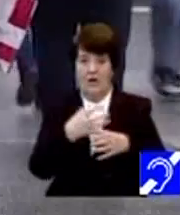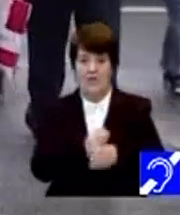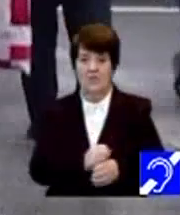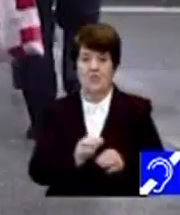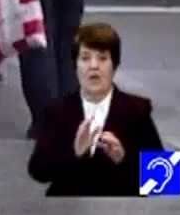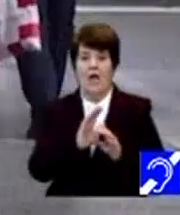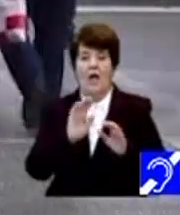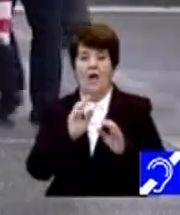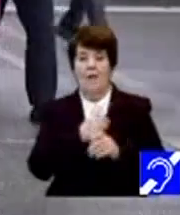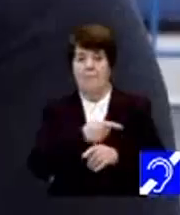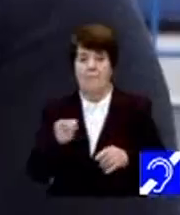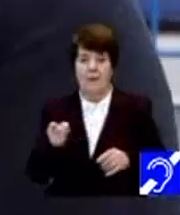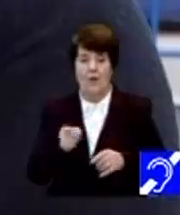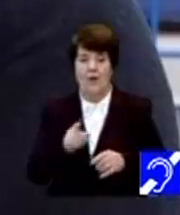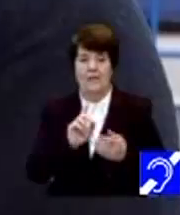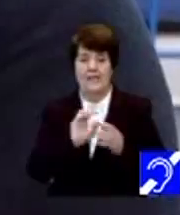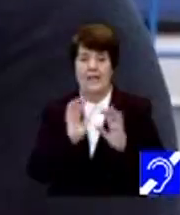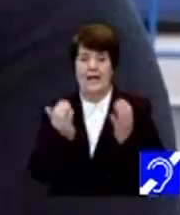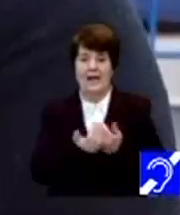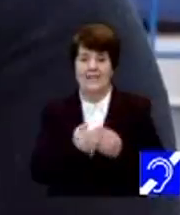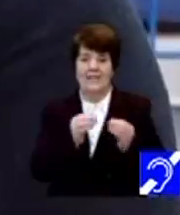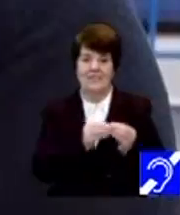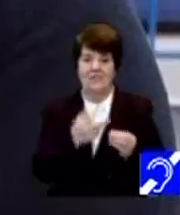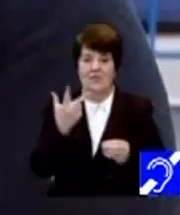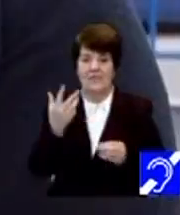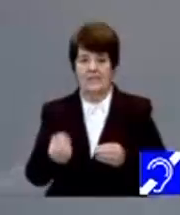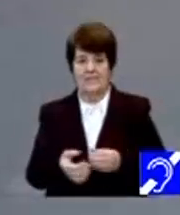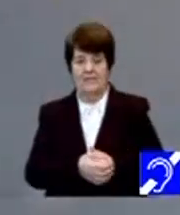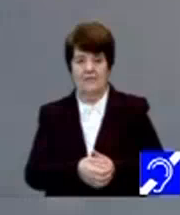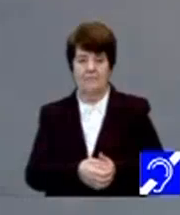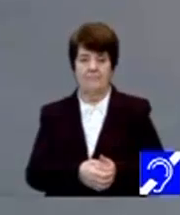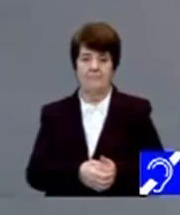au redus perioada de carantină obligatorie de la 10 la doar 3 zile.